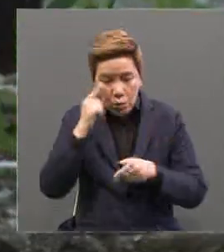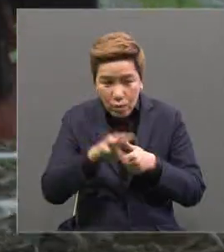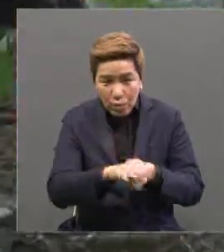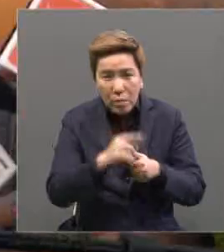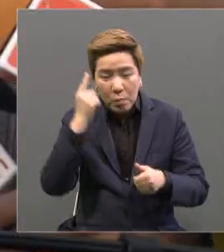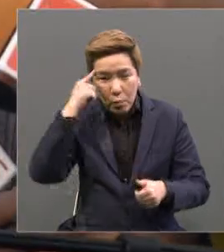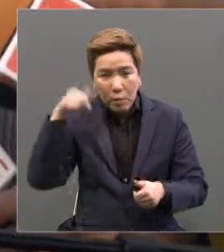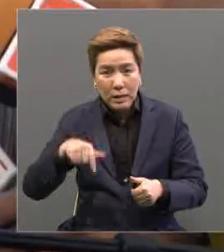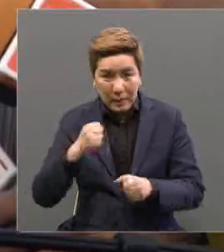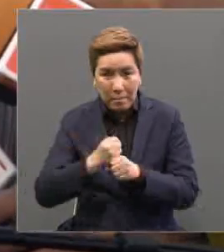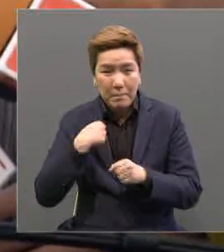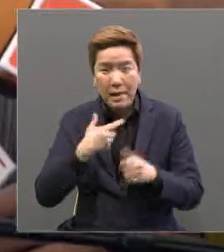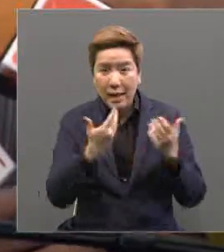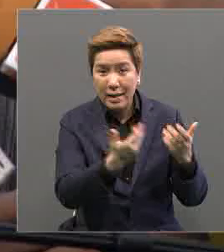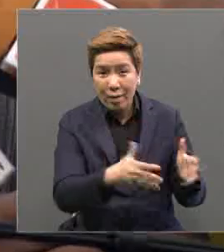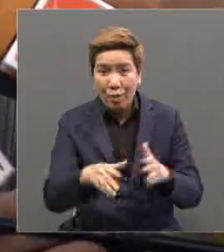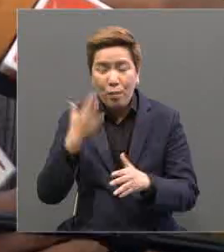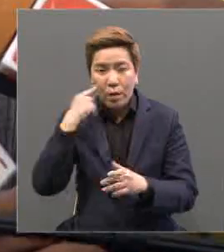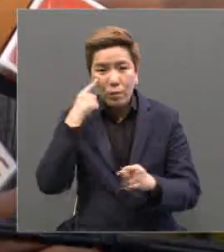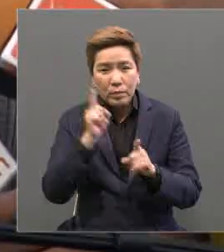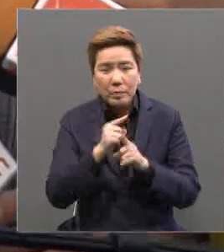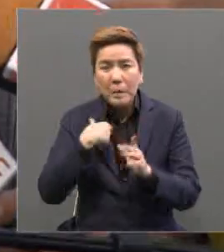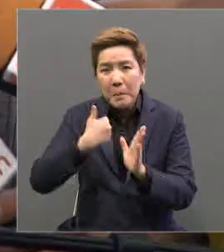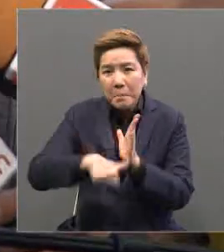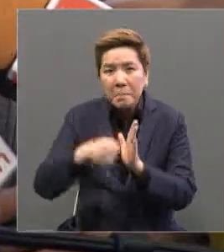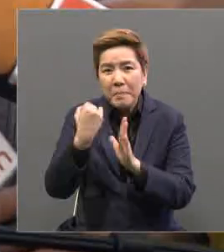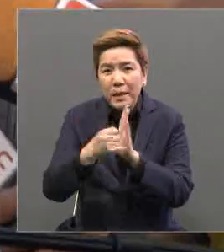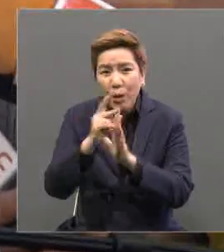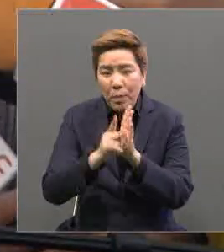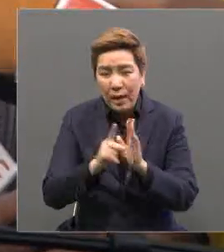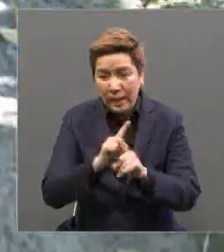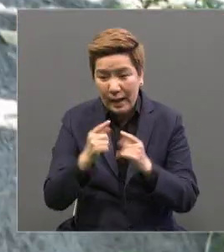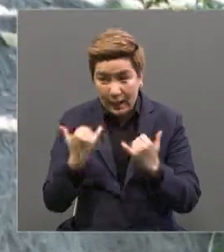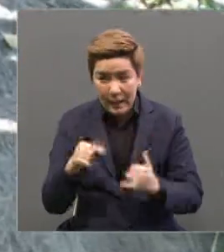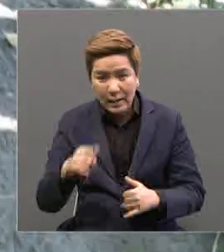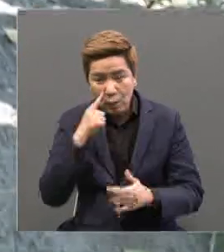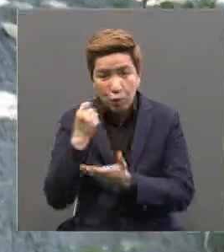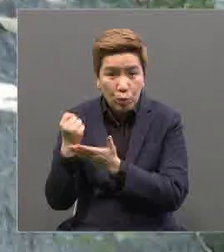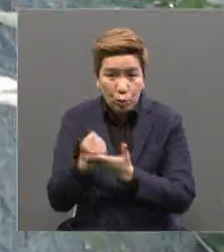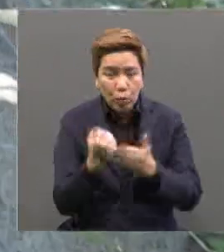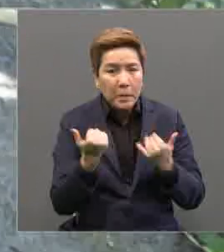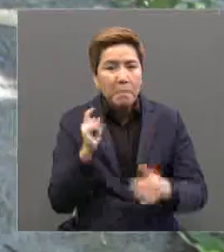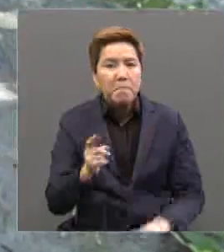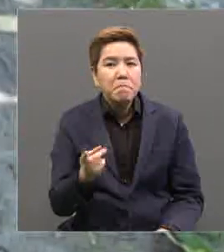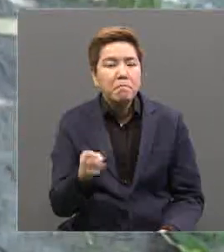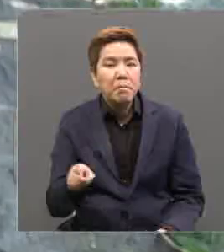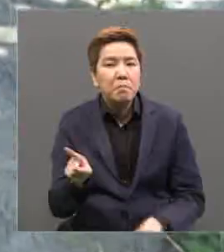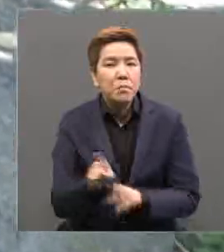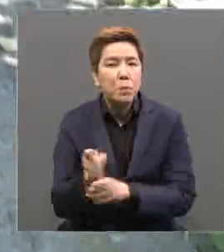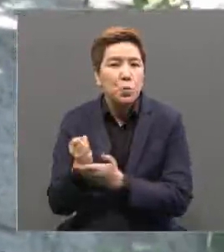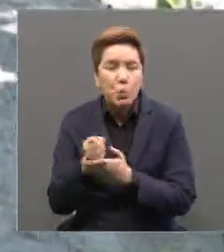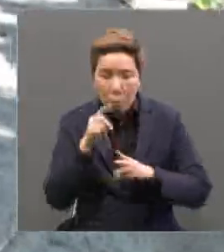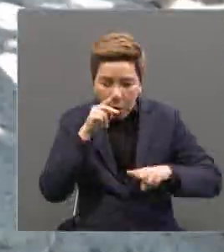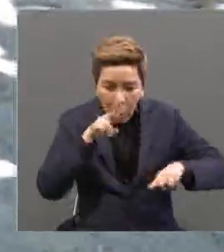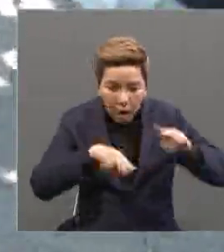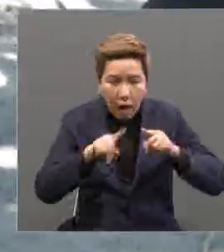ายที่ลักลอบนำเข้าตามในเรื่องของภาษีศุลกากรนะครับแต่สุนัขที่เรามาช่วยในวันนี้เป็นสุนัขที่ช่วยในการตรวจห